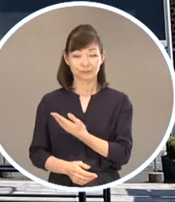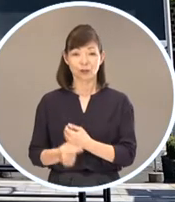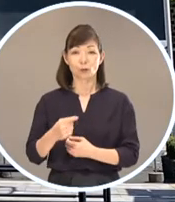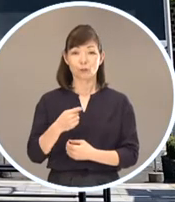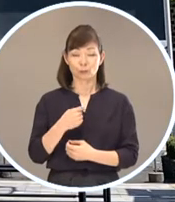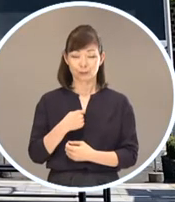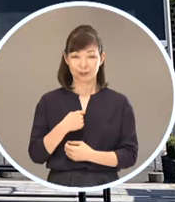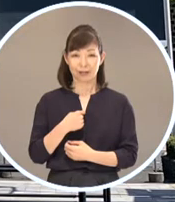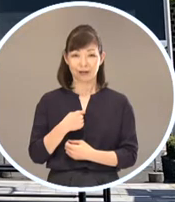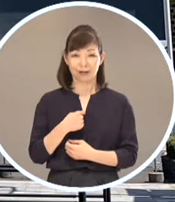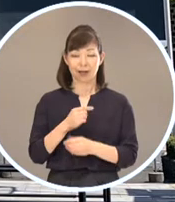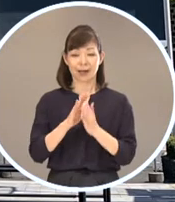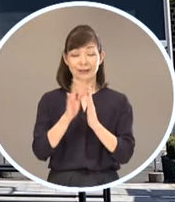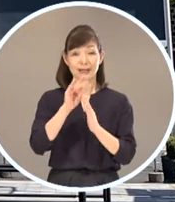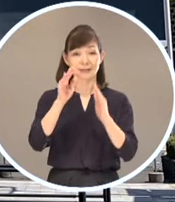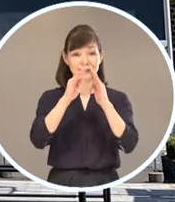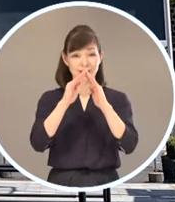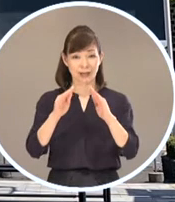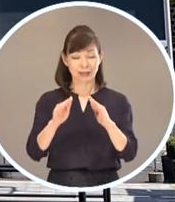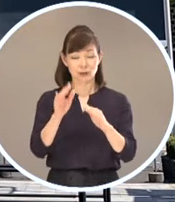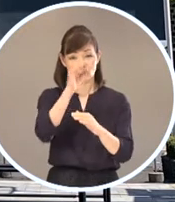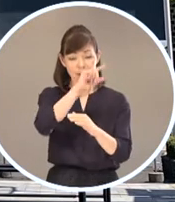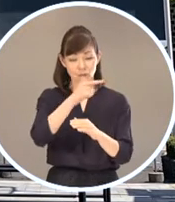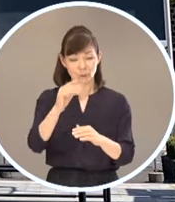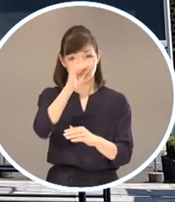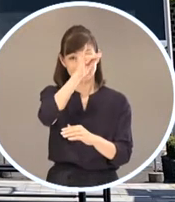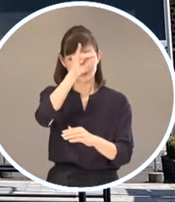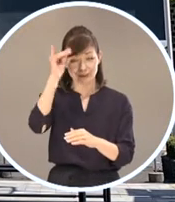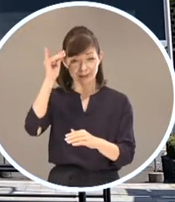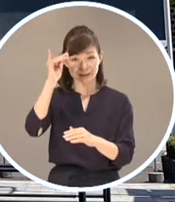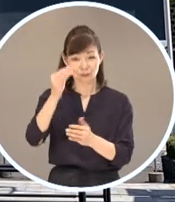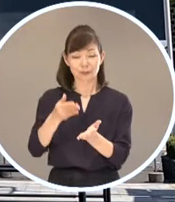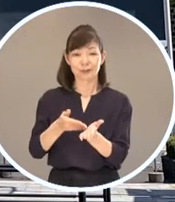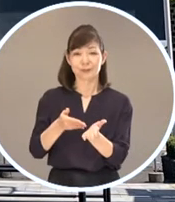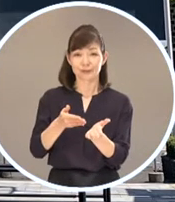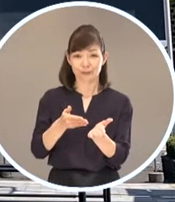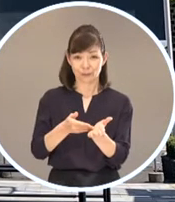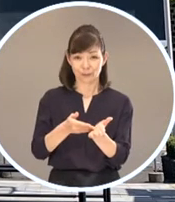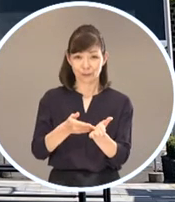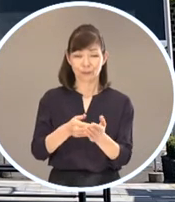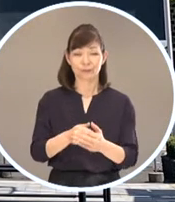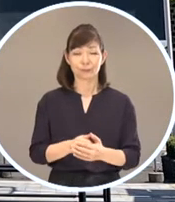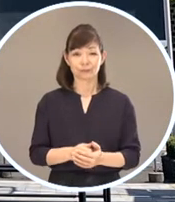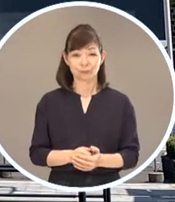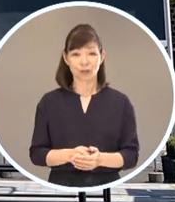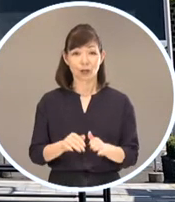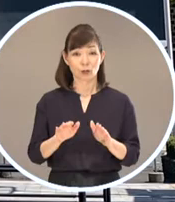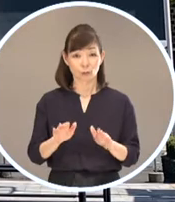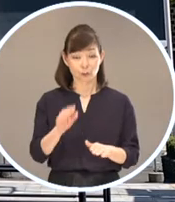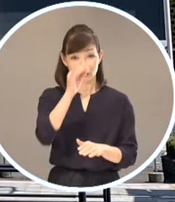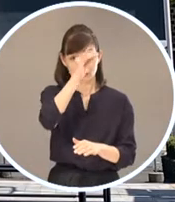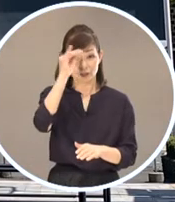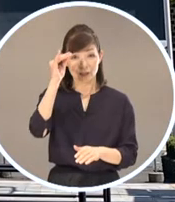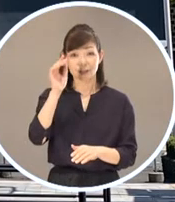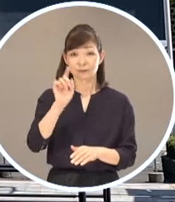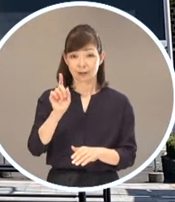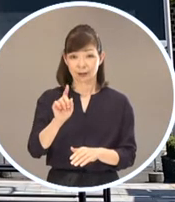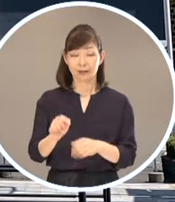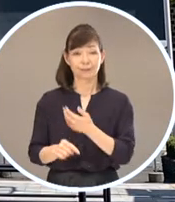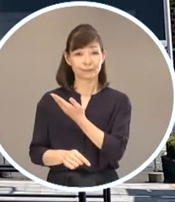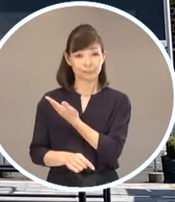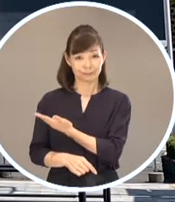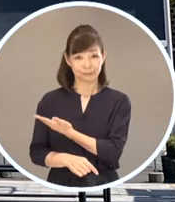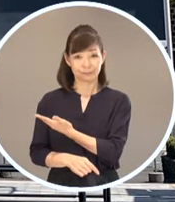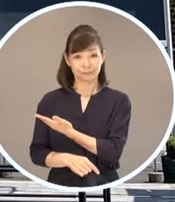このコーナーでは僕広島イケルが県議会に関する豆知識などを説明するよ。今回の豆知識